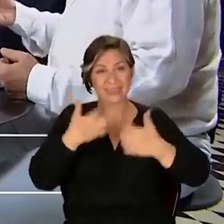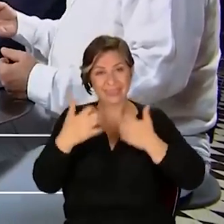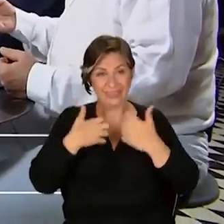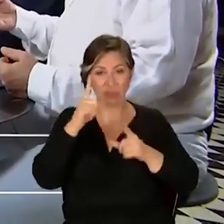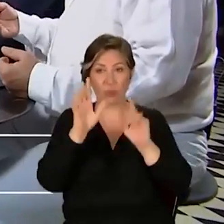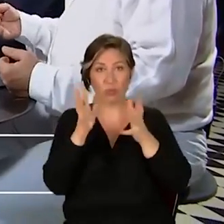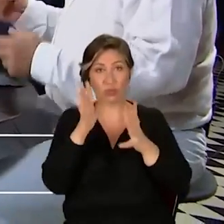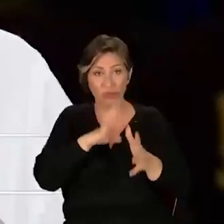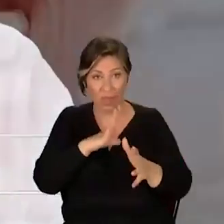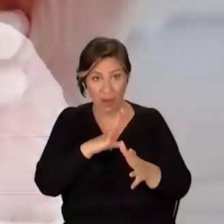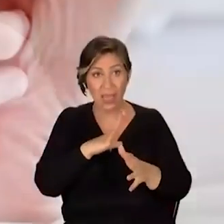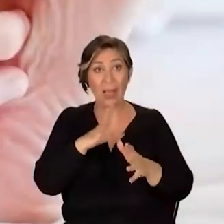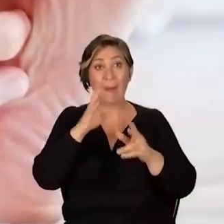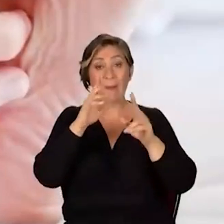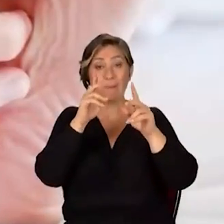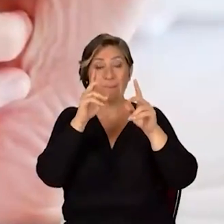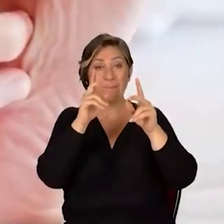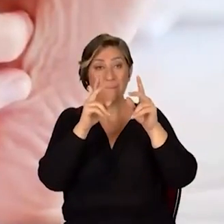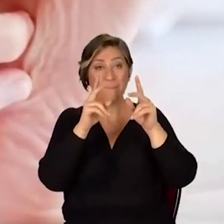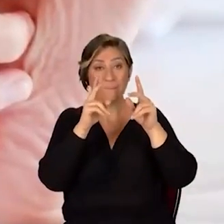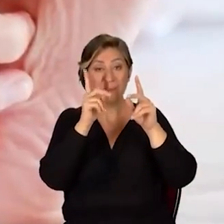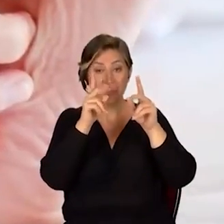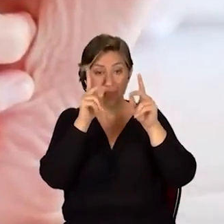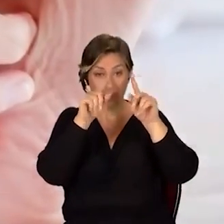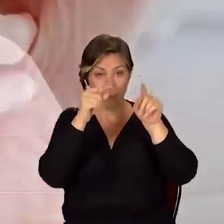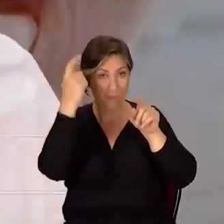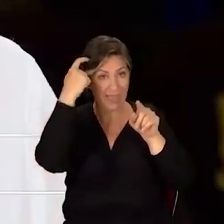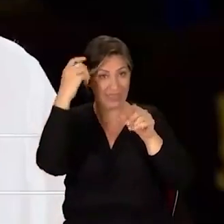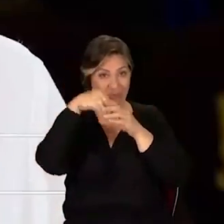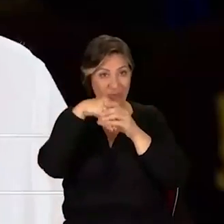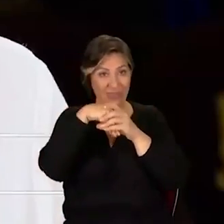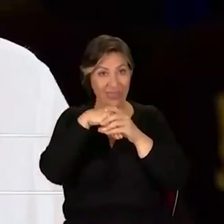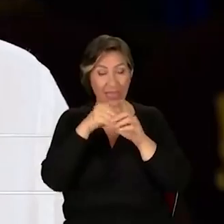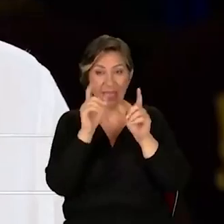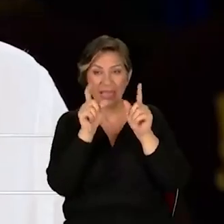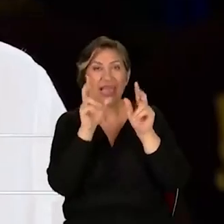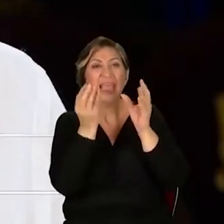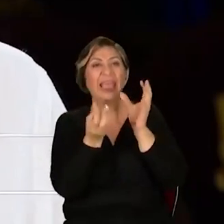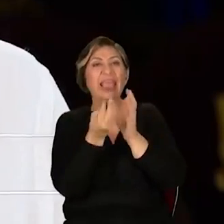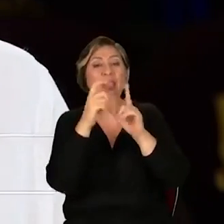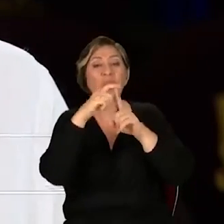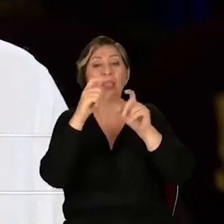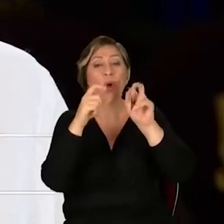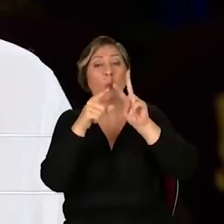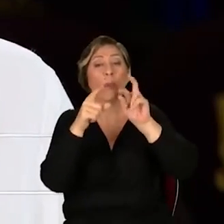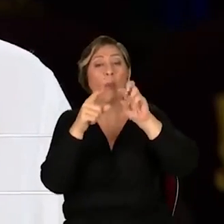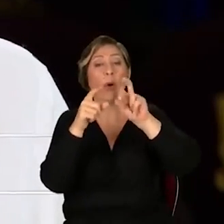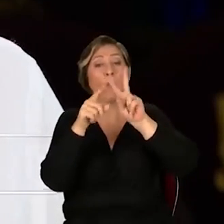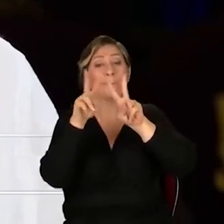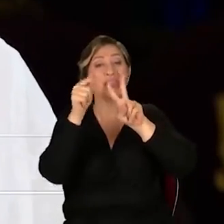sentezinde bir bozukluk var. Belli bir yolda beyinde dopamin yetersizliği var. Onun altında